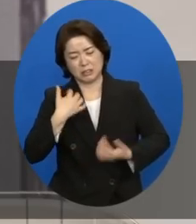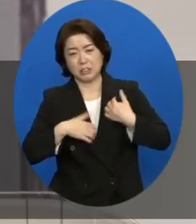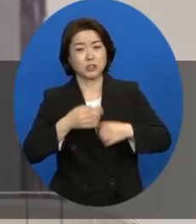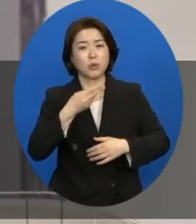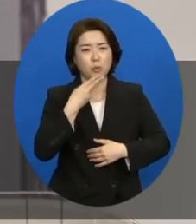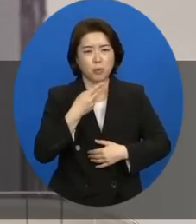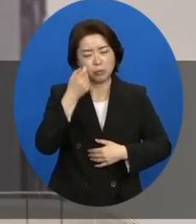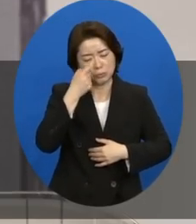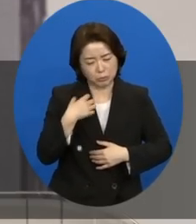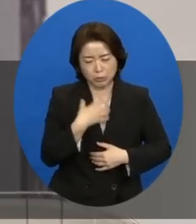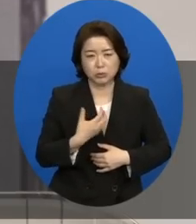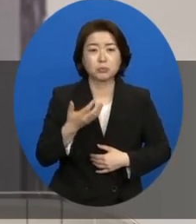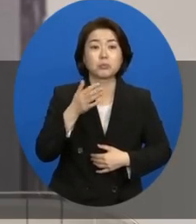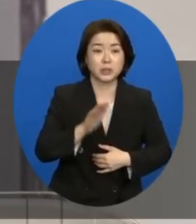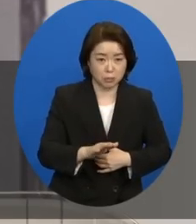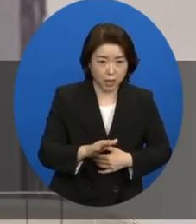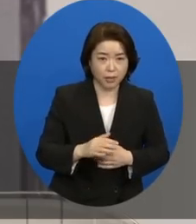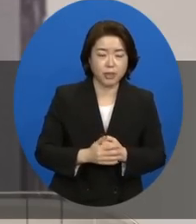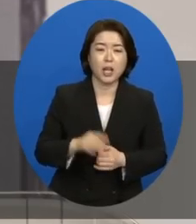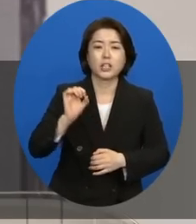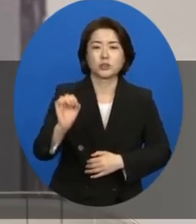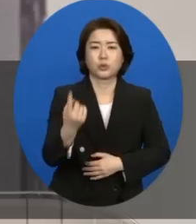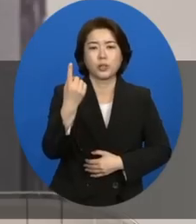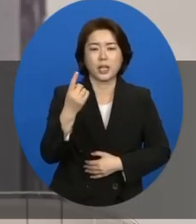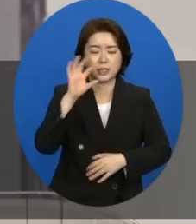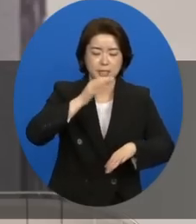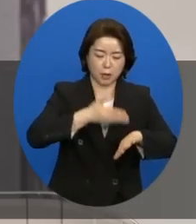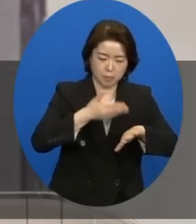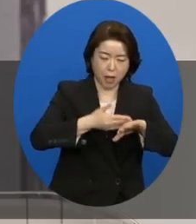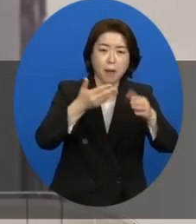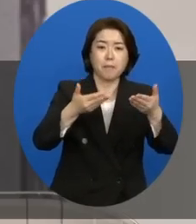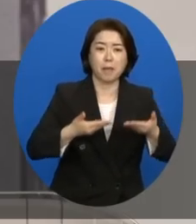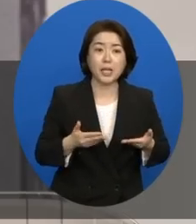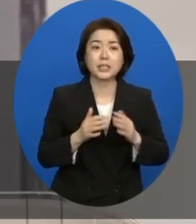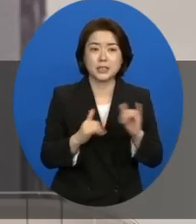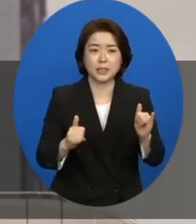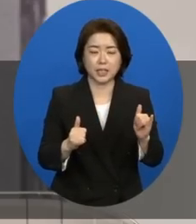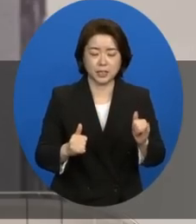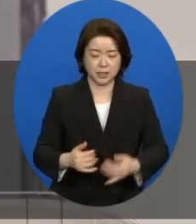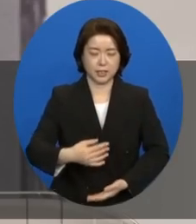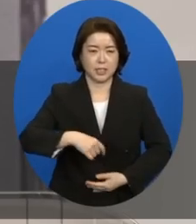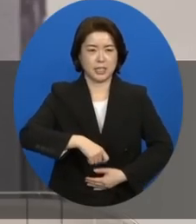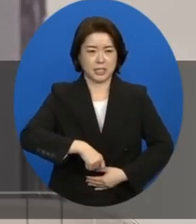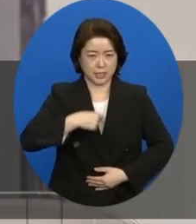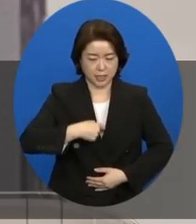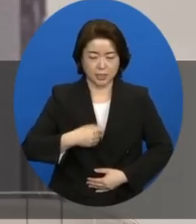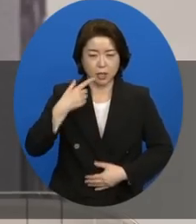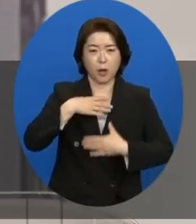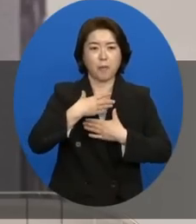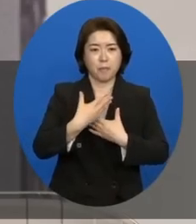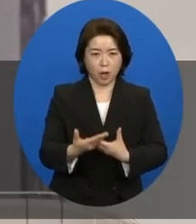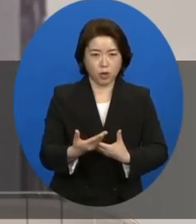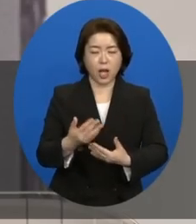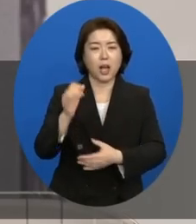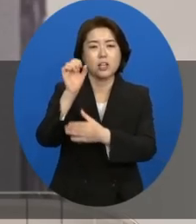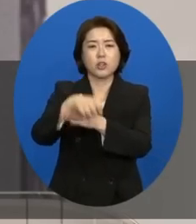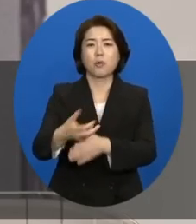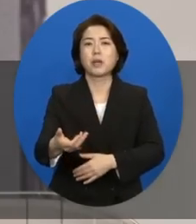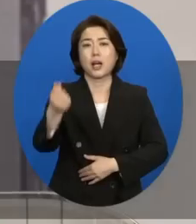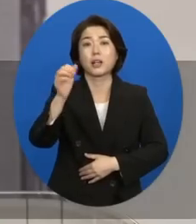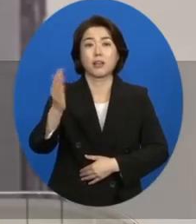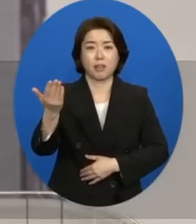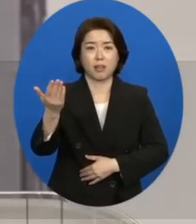보이지만 후의 그로 말미암아 연단 받은 자들은 의와 평강의 열매를 맺느니라